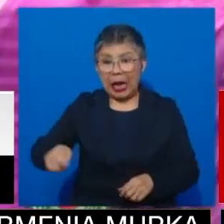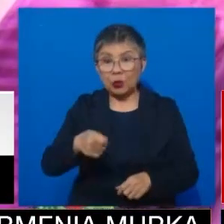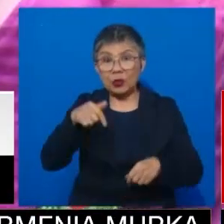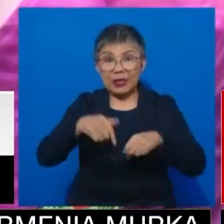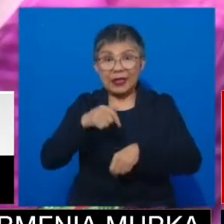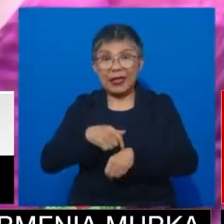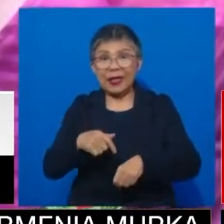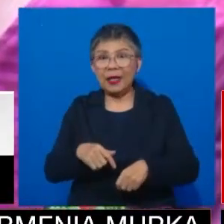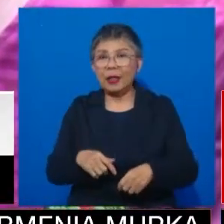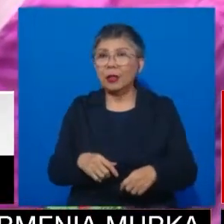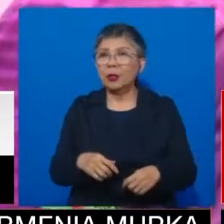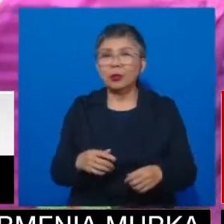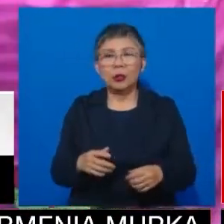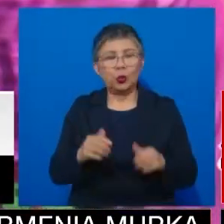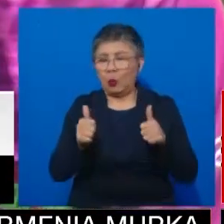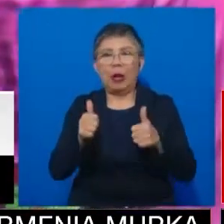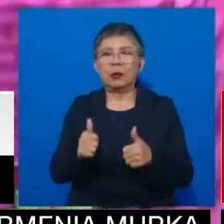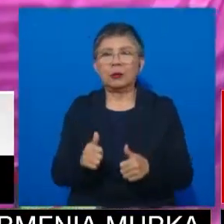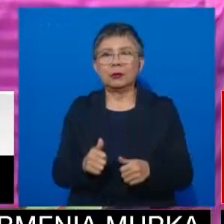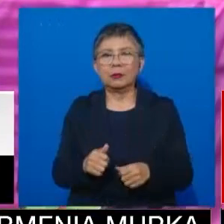udah jago lah.